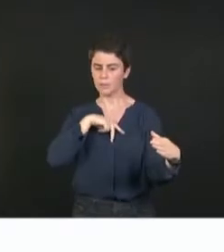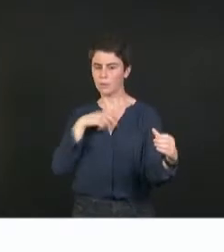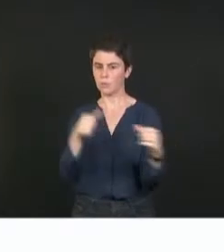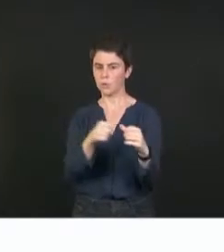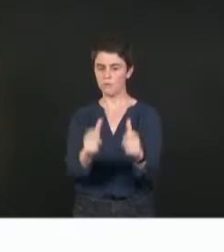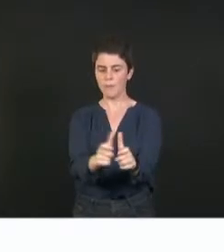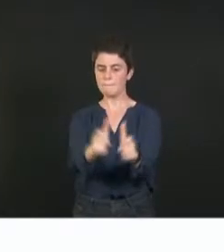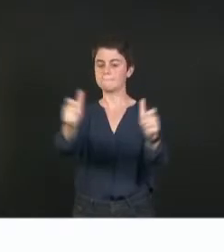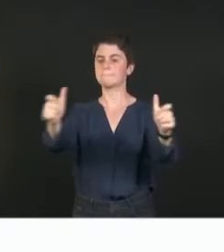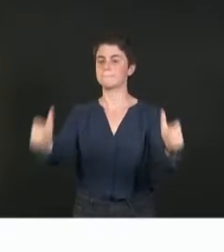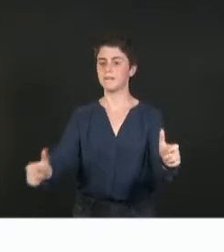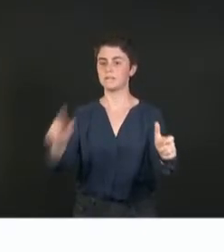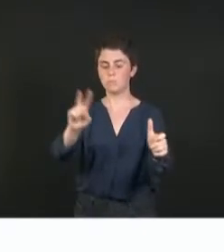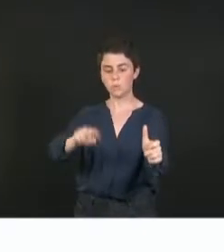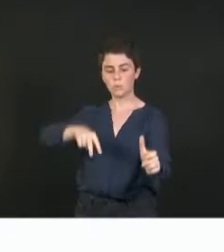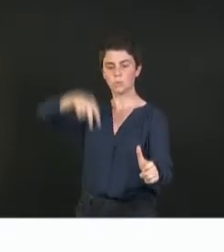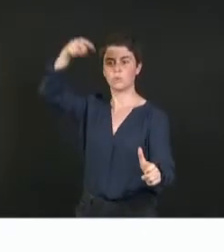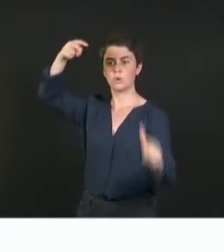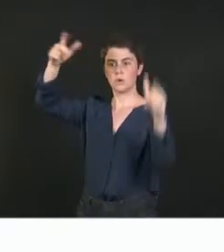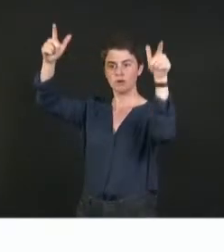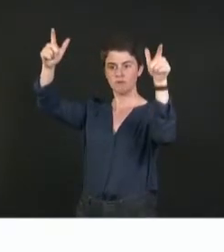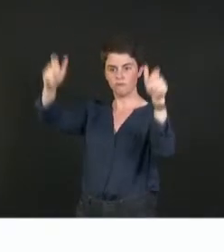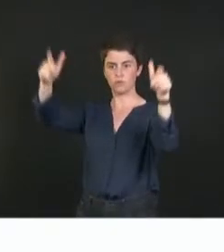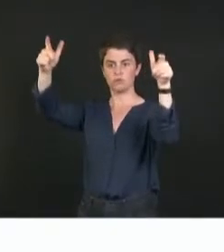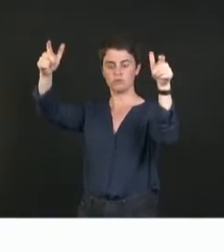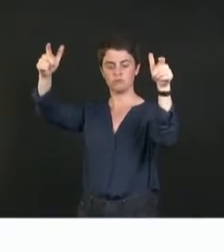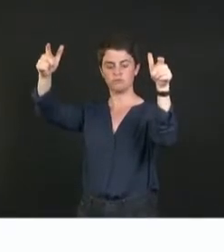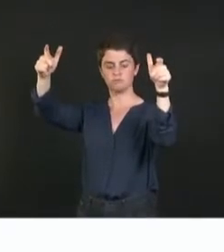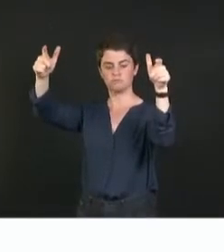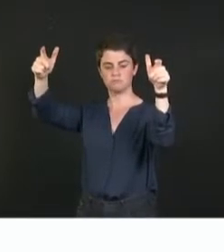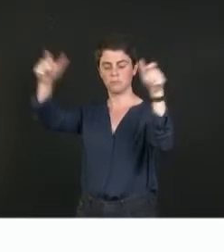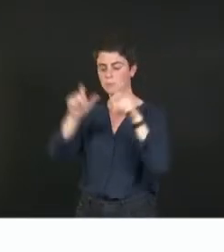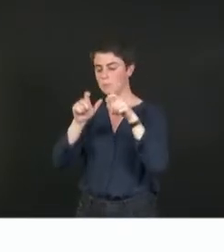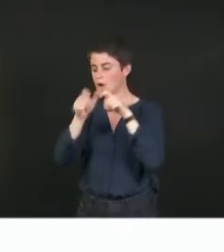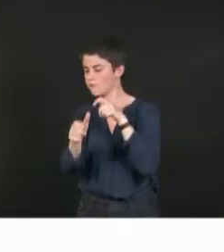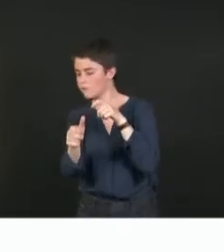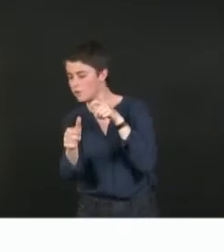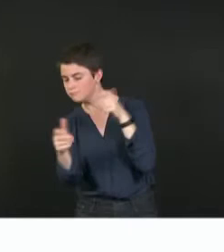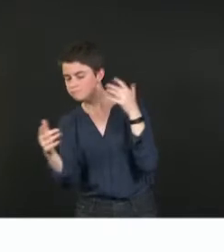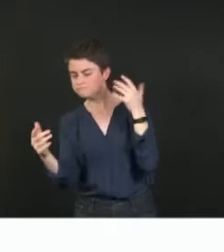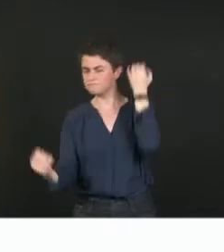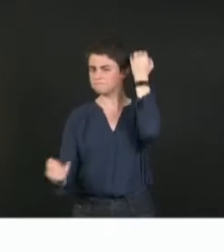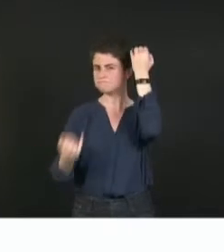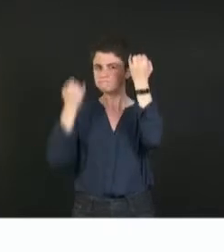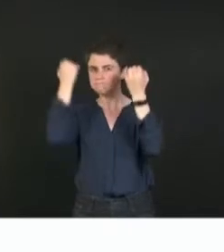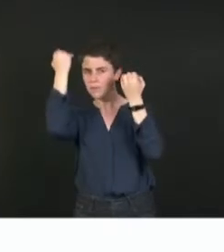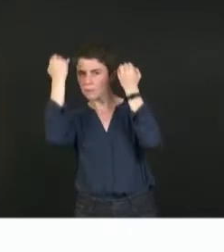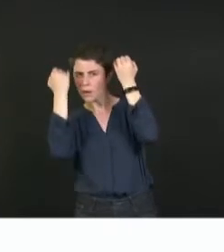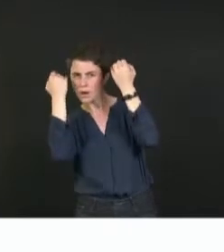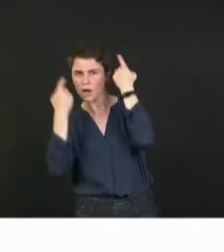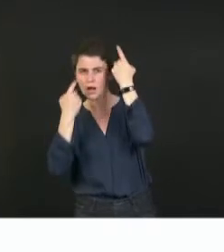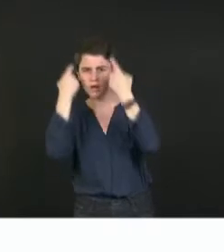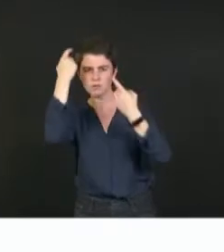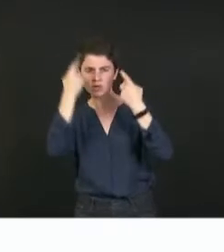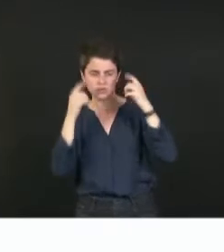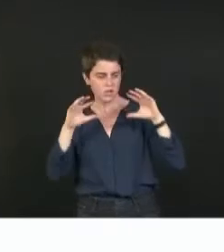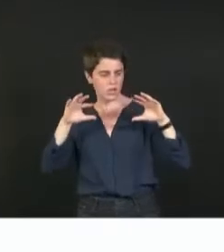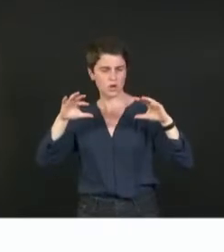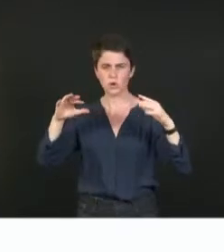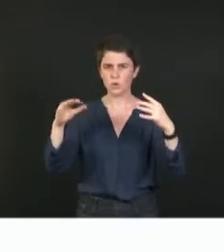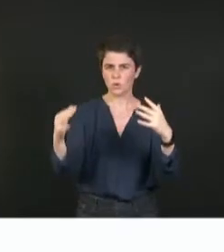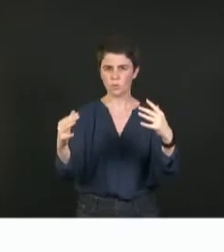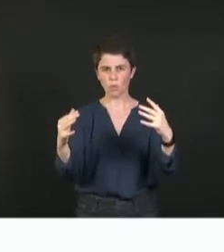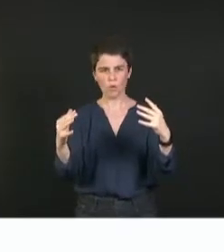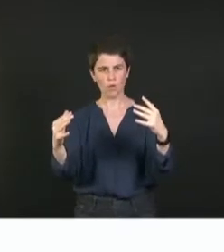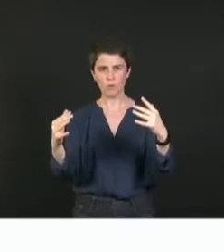du bâtiment dans lequel on est et qui a imaginé comment ils aimeraient s'exercer en fait, dans